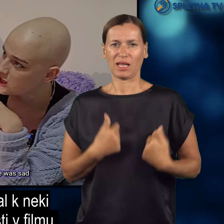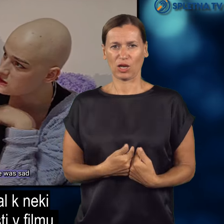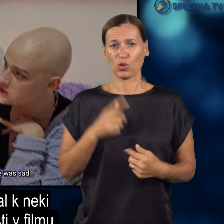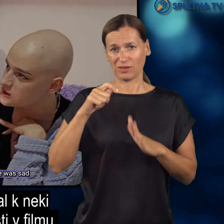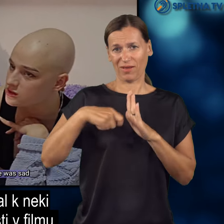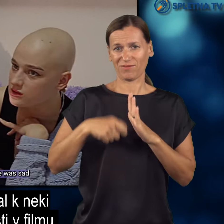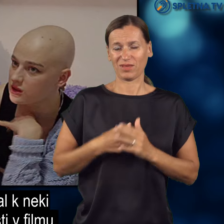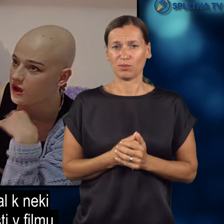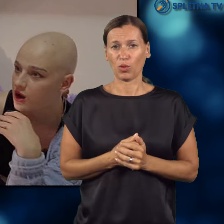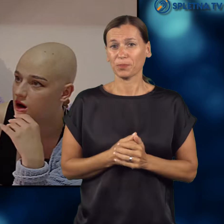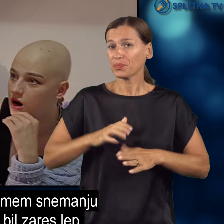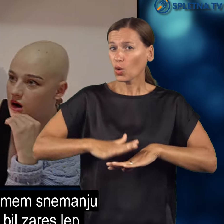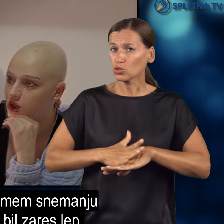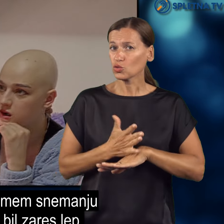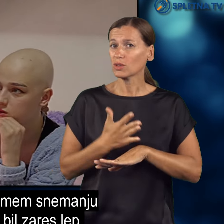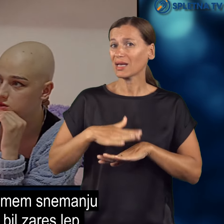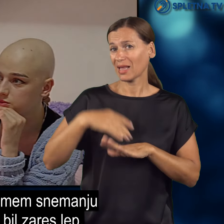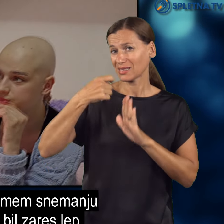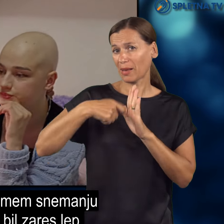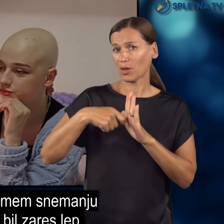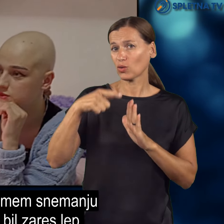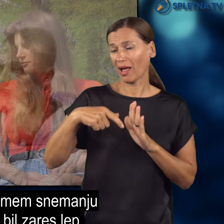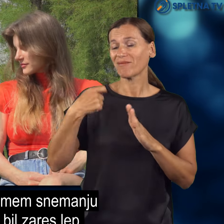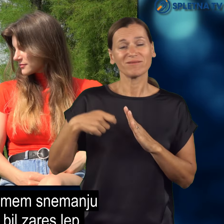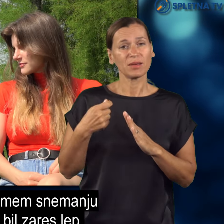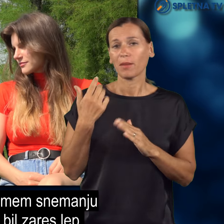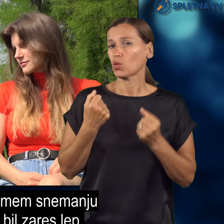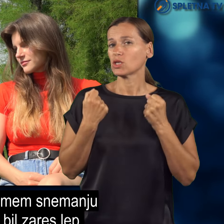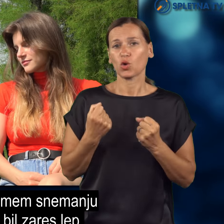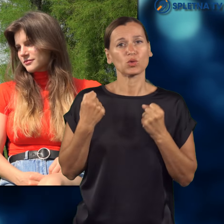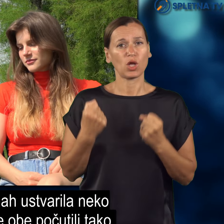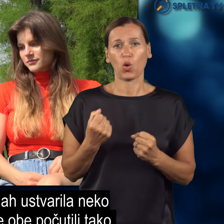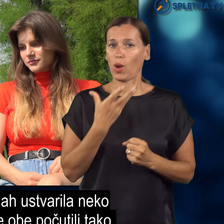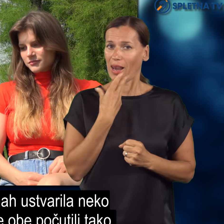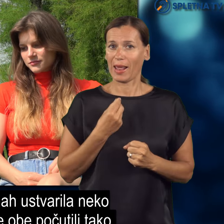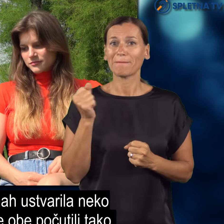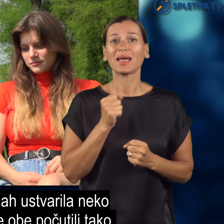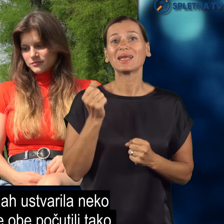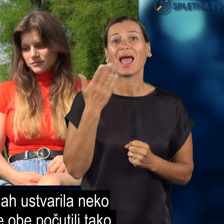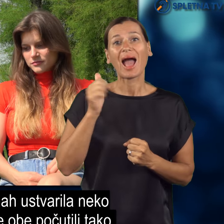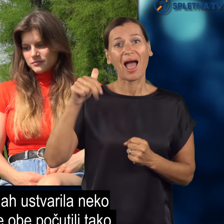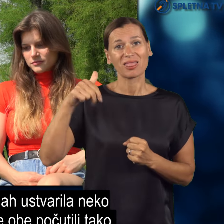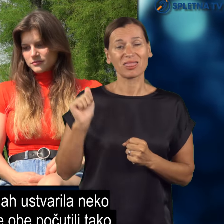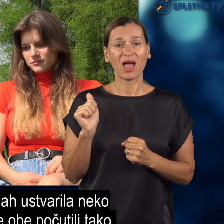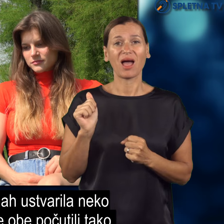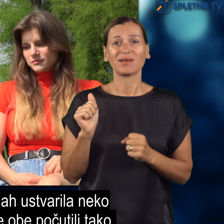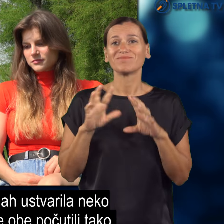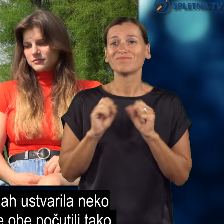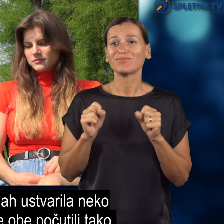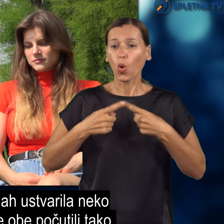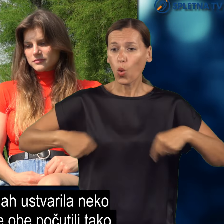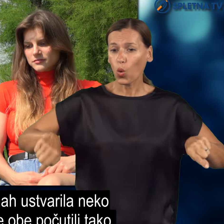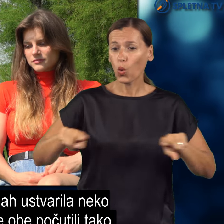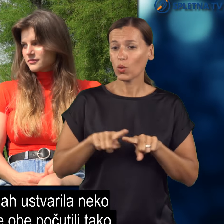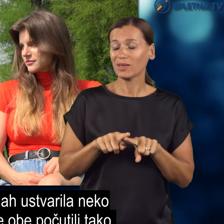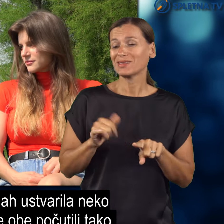iskrenosti v filmu. Občutek na samem snemanju tega filma je bil zares lep, zato ker je Hana ustvarila neko okolje,